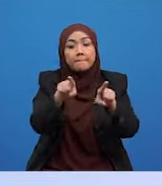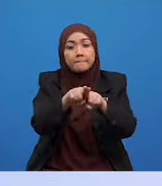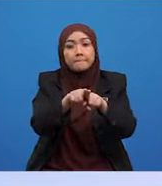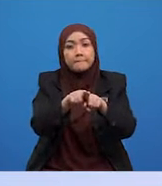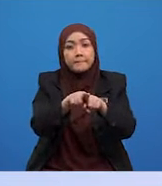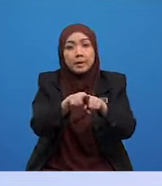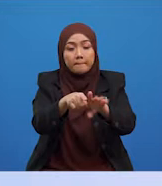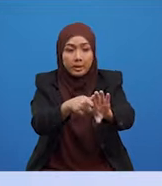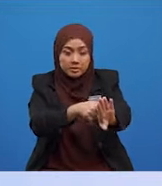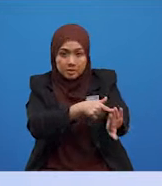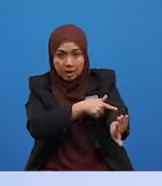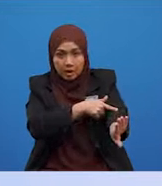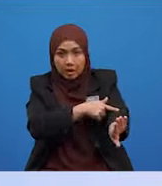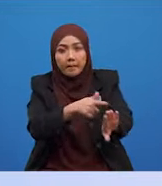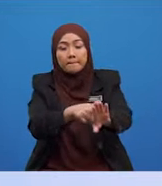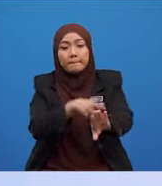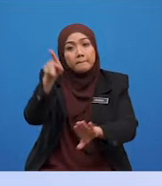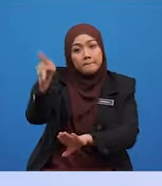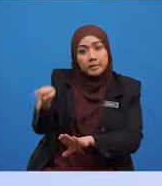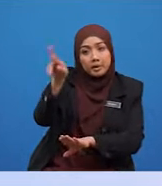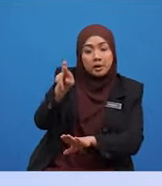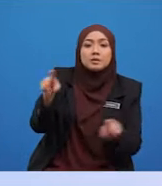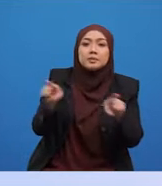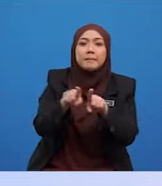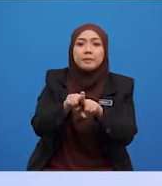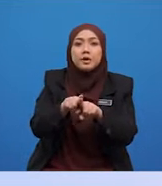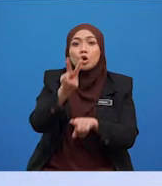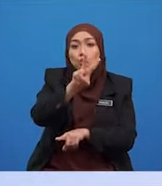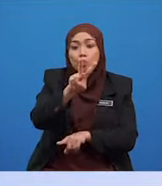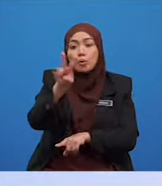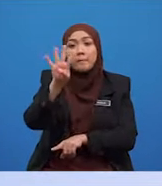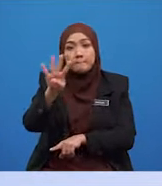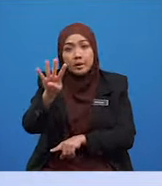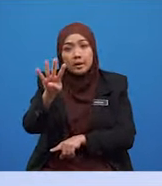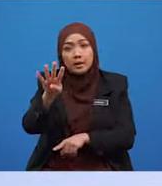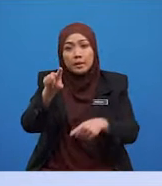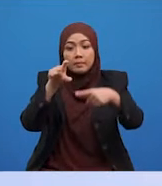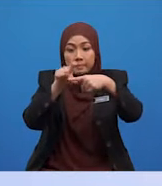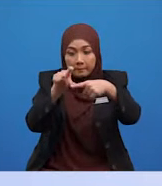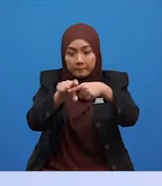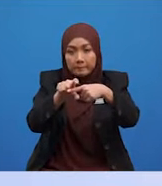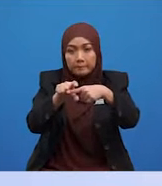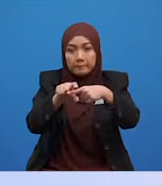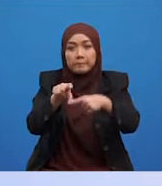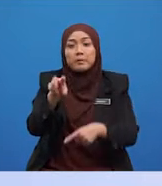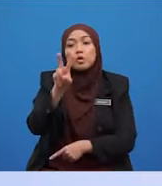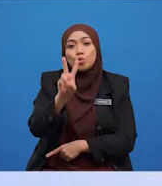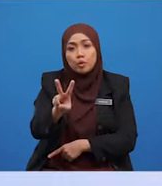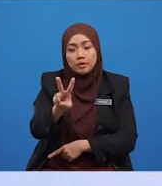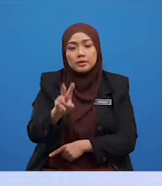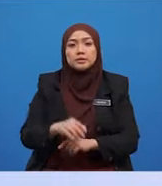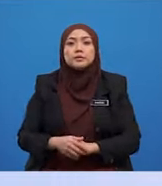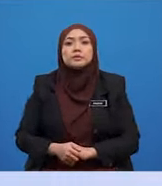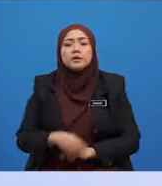panjang. Oleh itu, panjang PR sama dengan 24 bahagi 2,